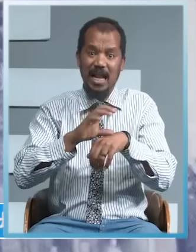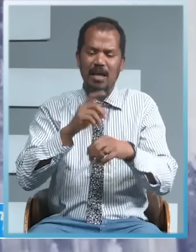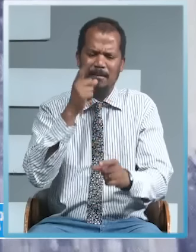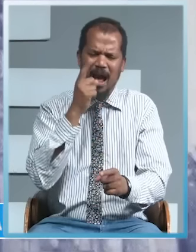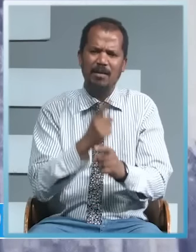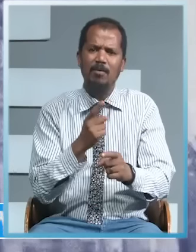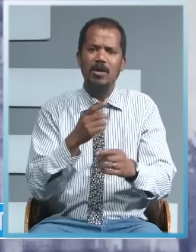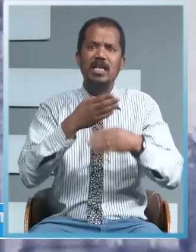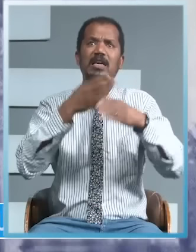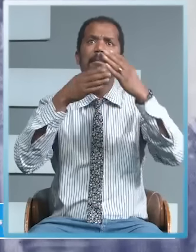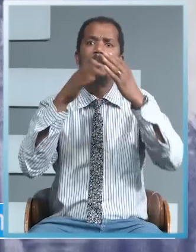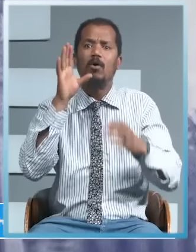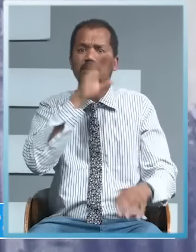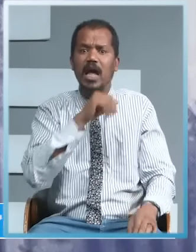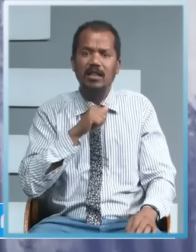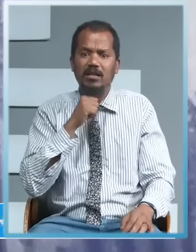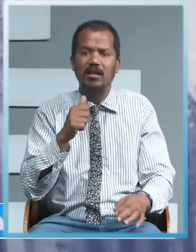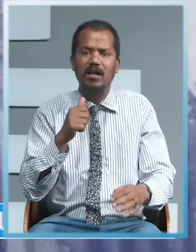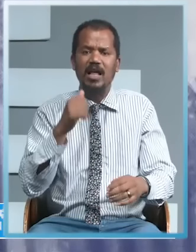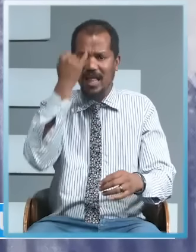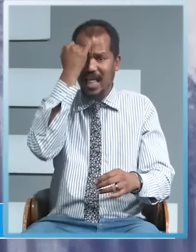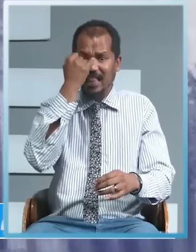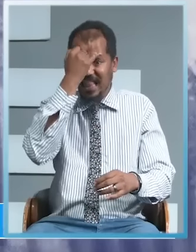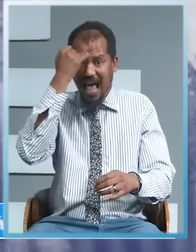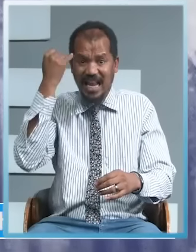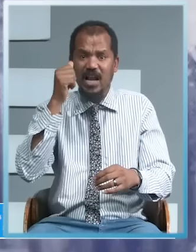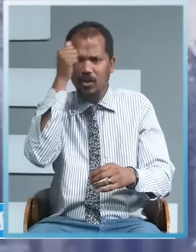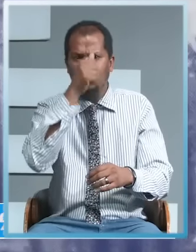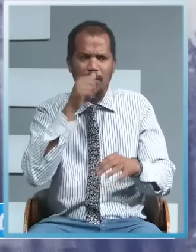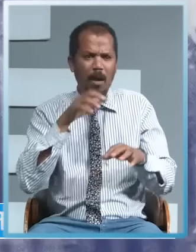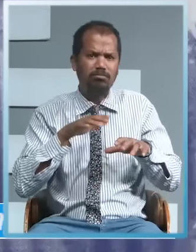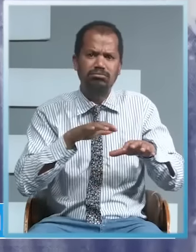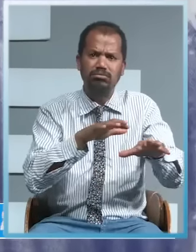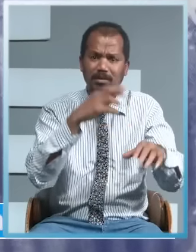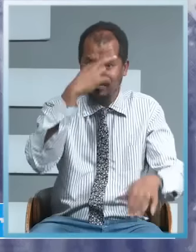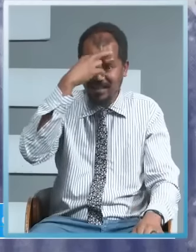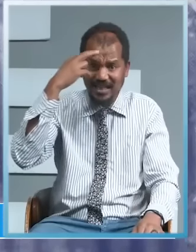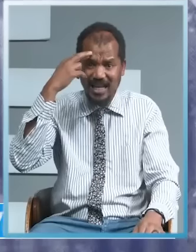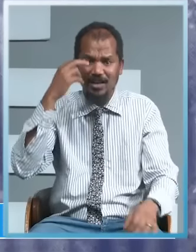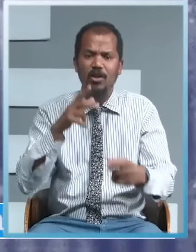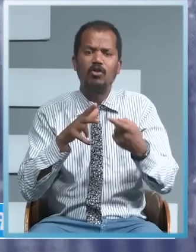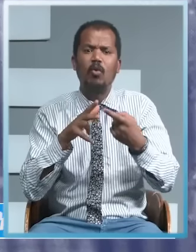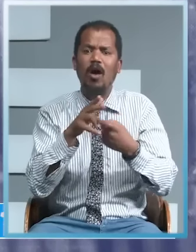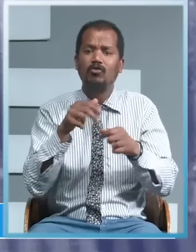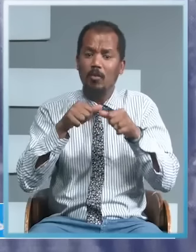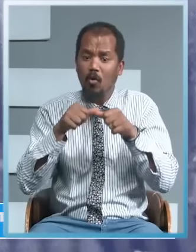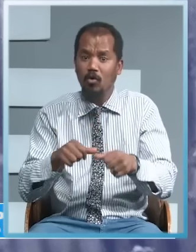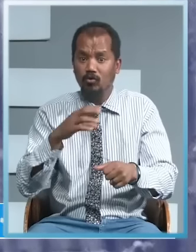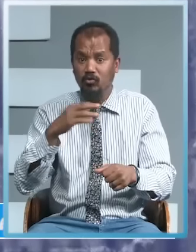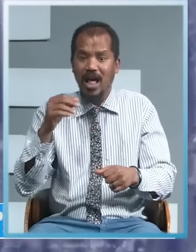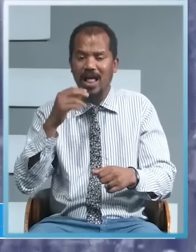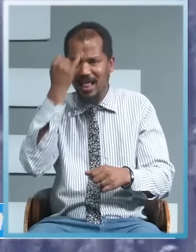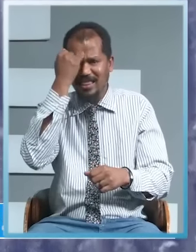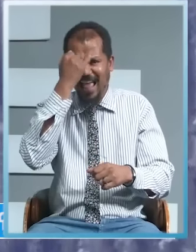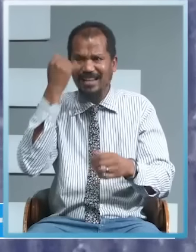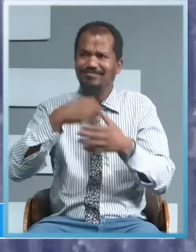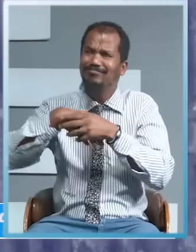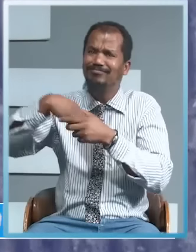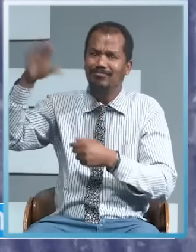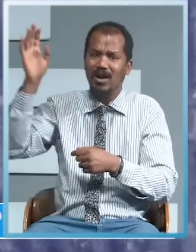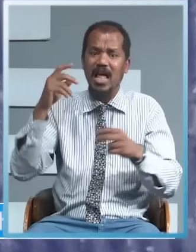በአግባቡ ግንባታው ሳይጠናቀቅ ፋሽስት ኢጣሊያ ኢትዮጵያን በመውረሩ ሳቢያ ተቋርጦ መቆየቱና ከጠላት